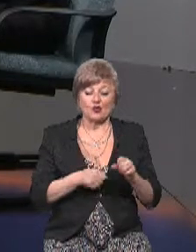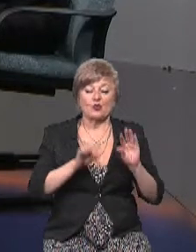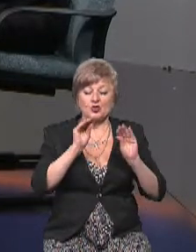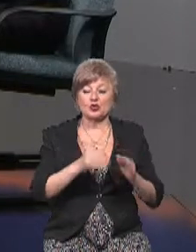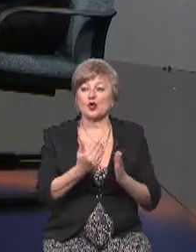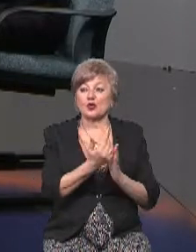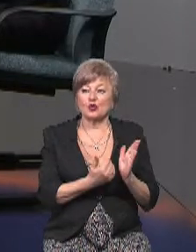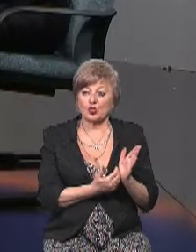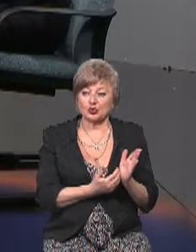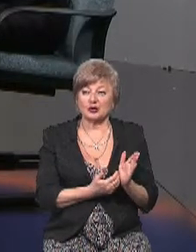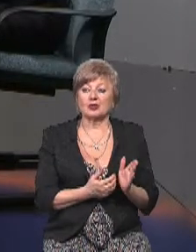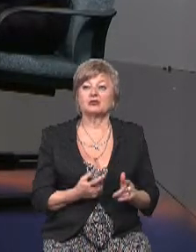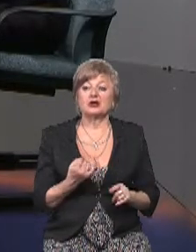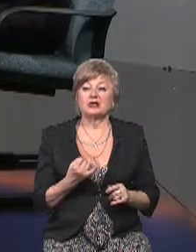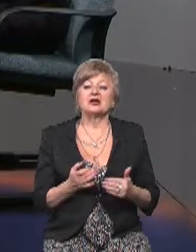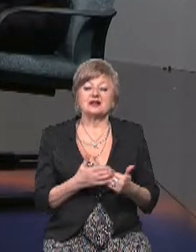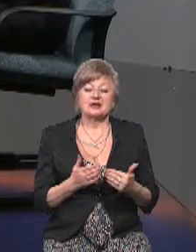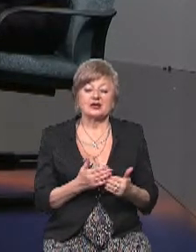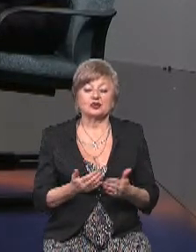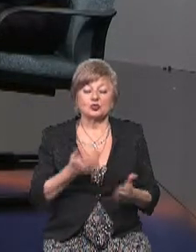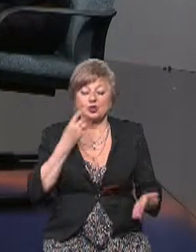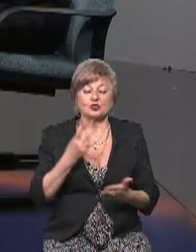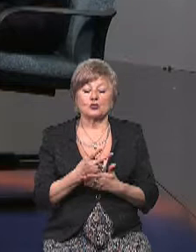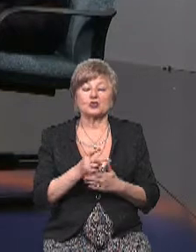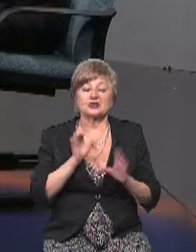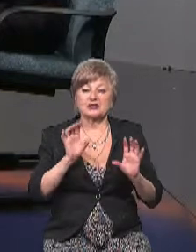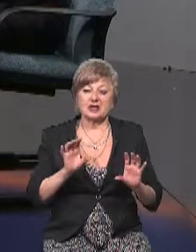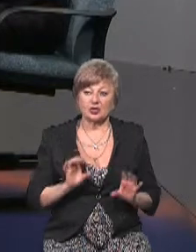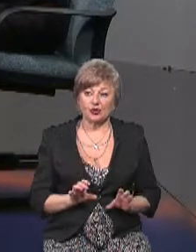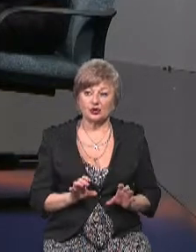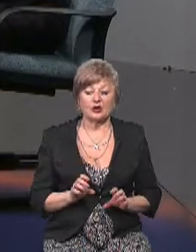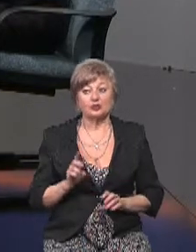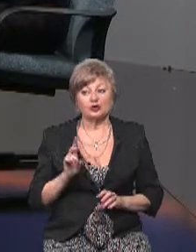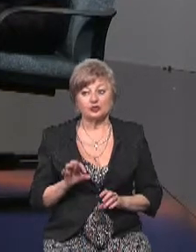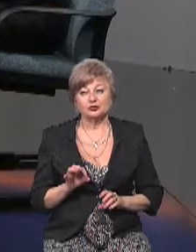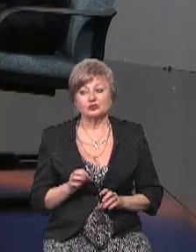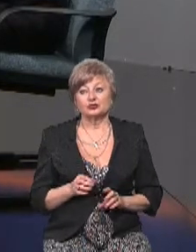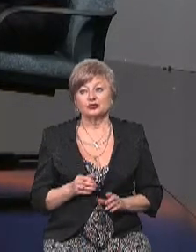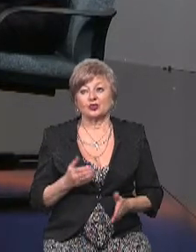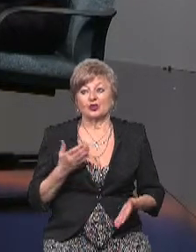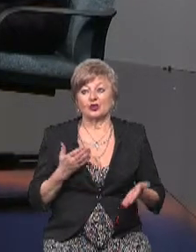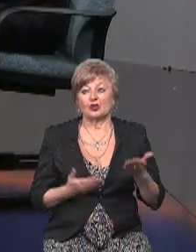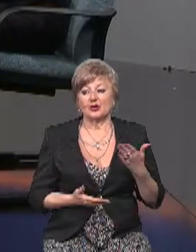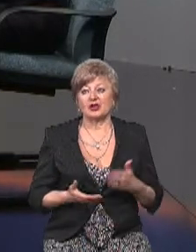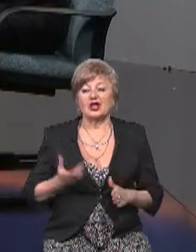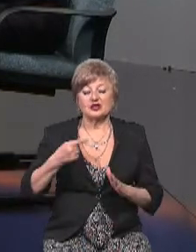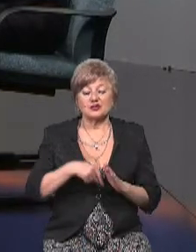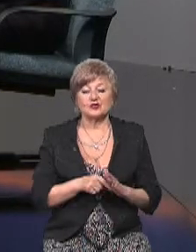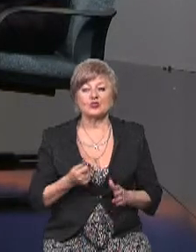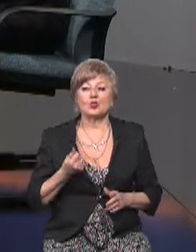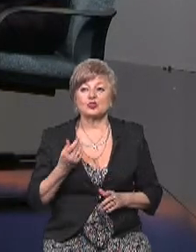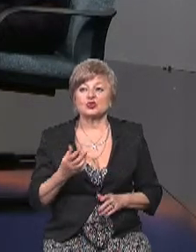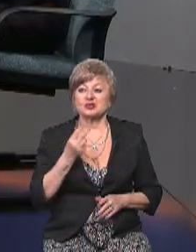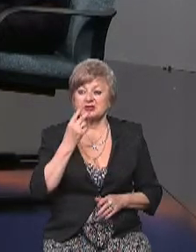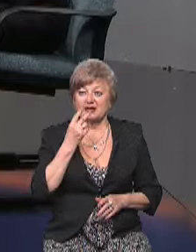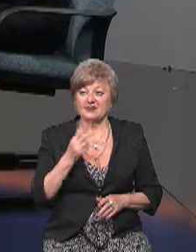З всіма тими санкціями, які передбачені законом. Але, якщо ви в тому числі бачите на сьогодні